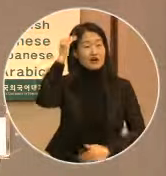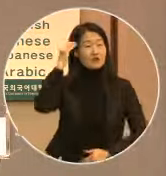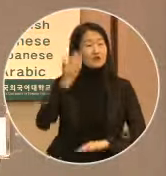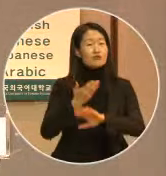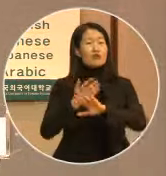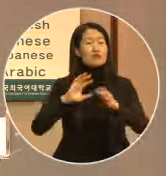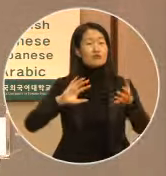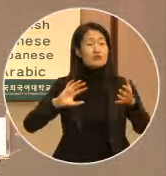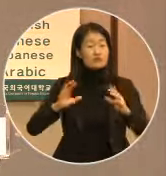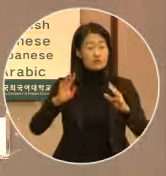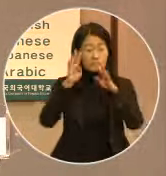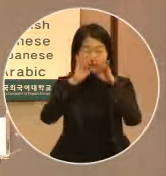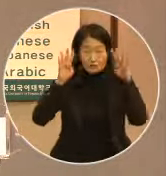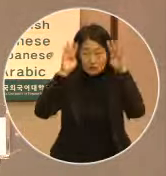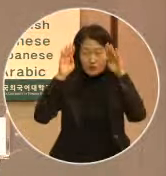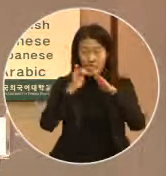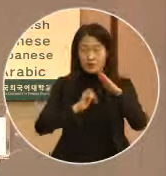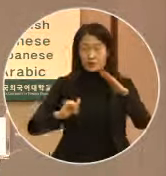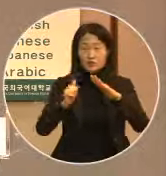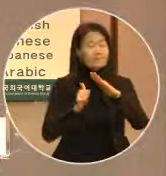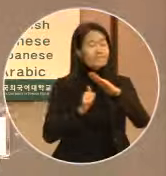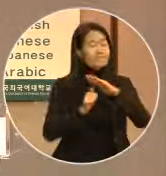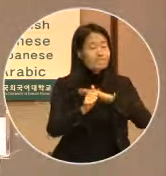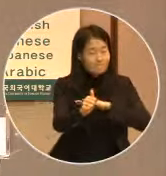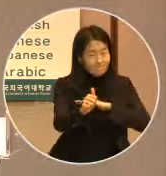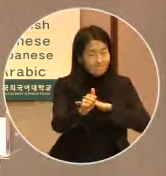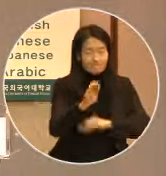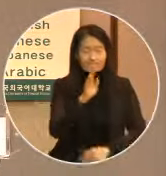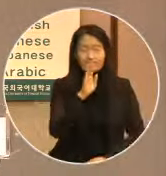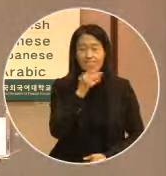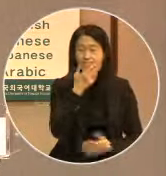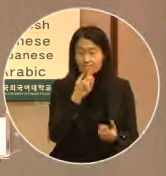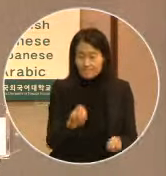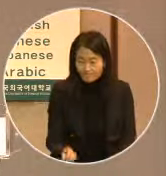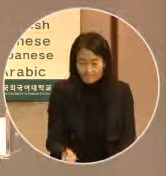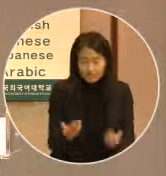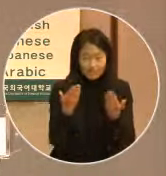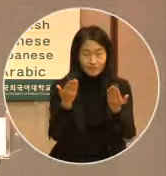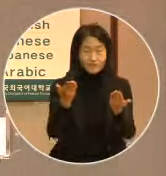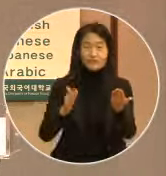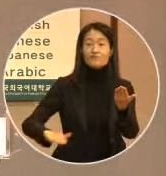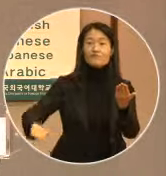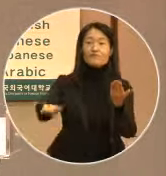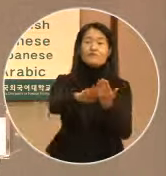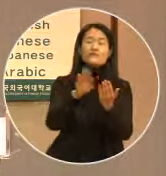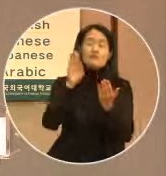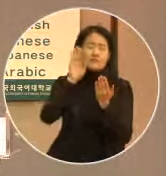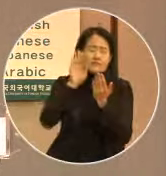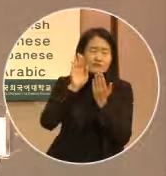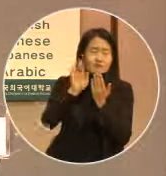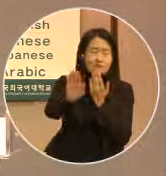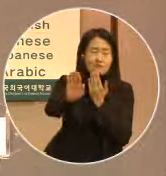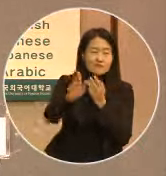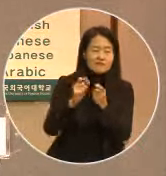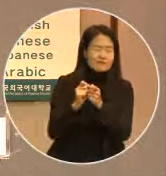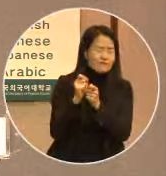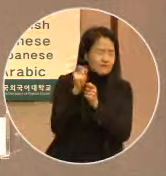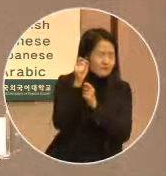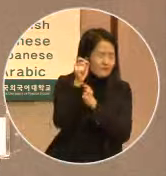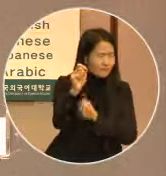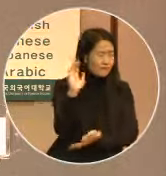사이버한국외고대학교 가족을 대표하여 진심으로 축하드리고 여러분들의 앞날에 무궁한